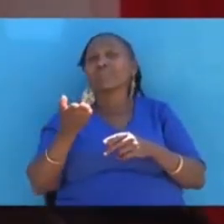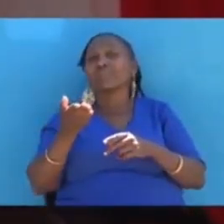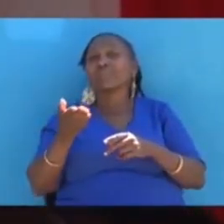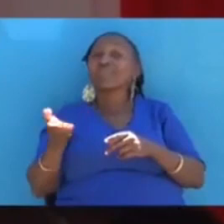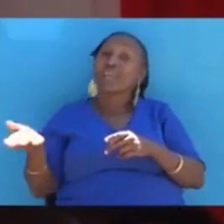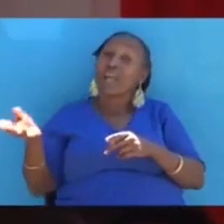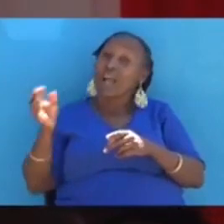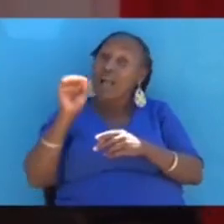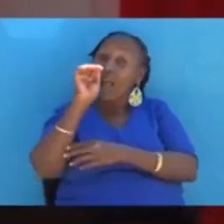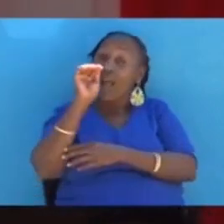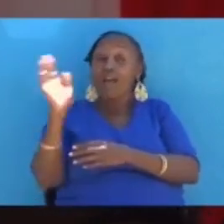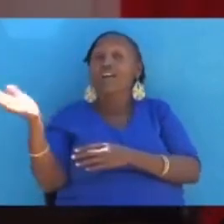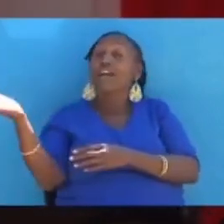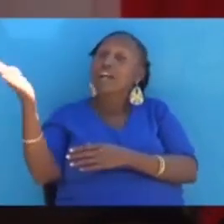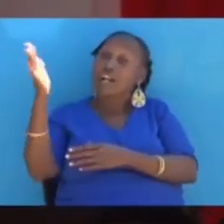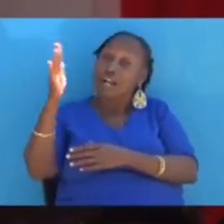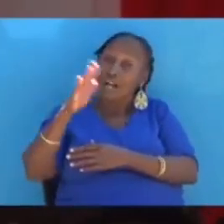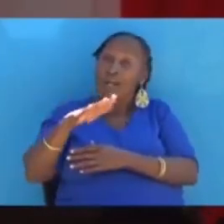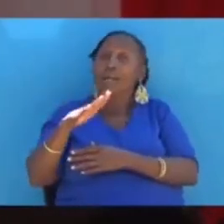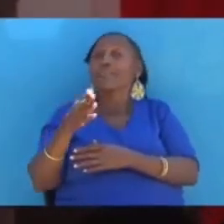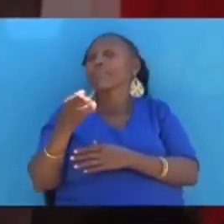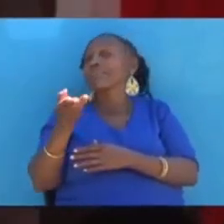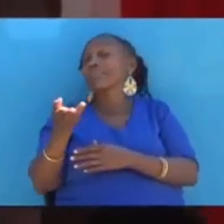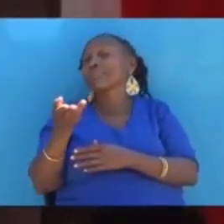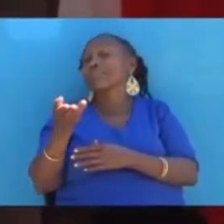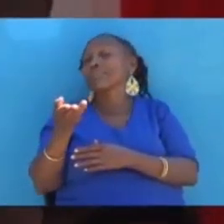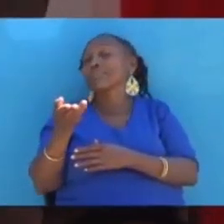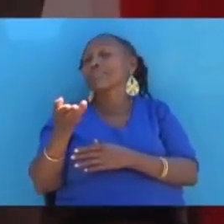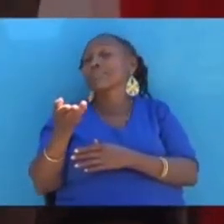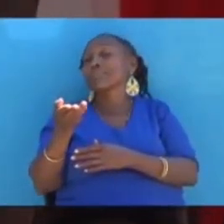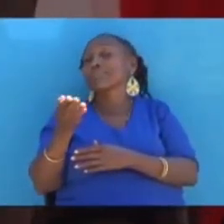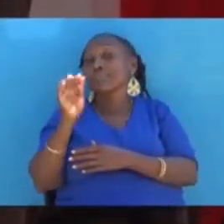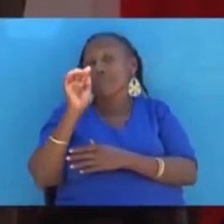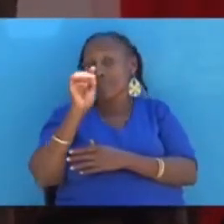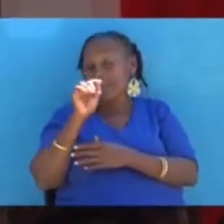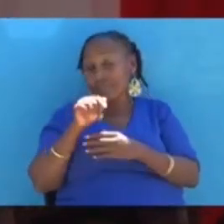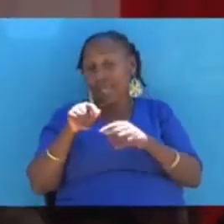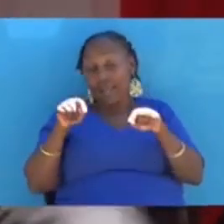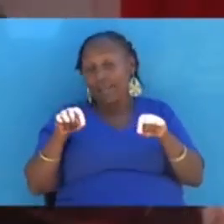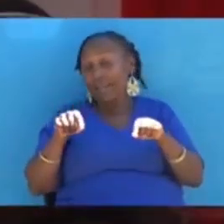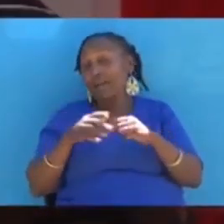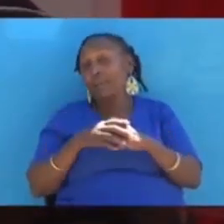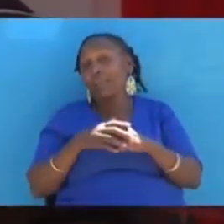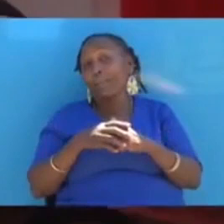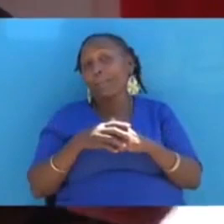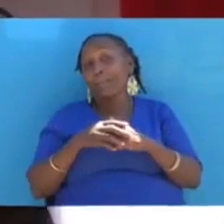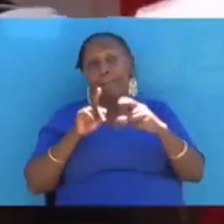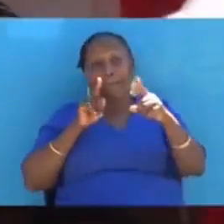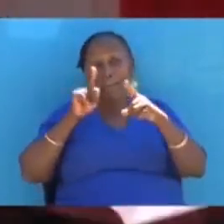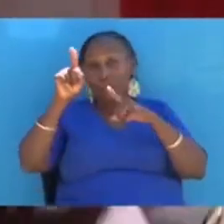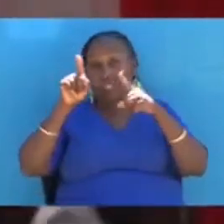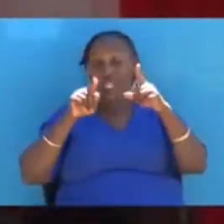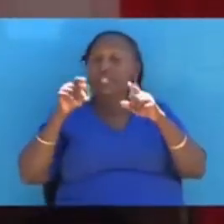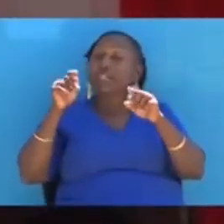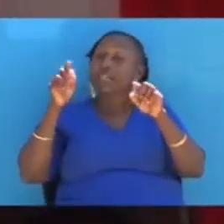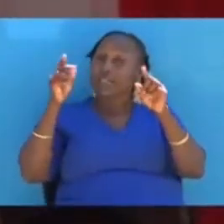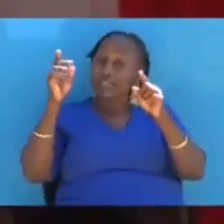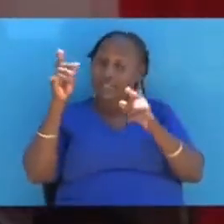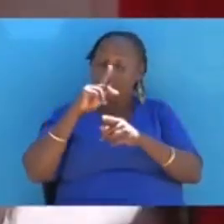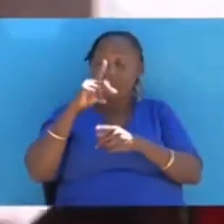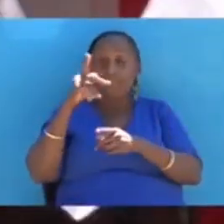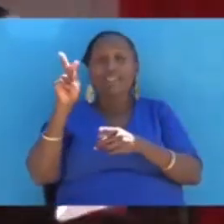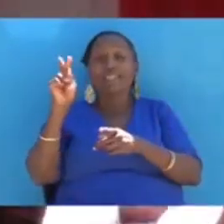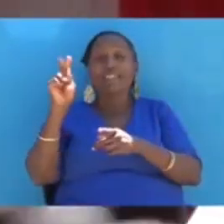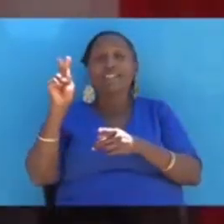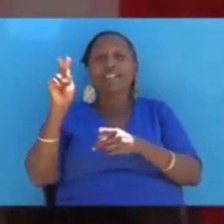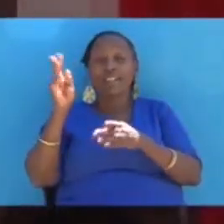hapa Mara. Tuache pesa kidogo, ni huyu mtoto wenu. Sasa mambo ya utalii katika Kenya, katika Narok,